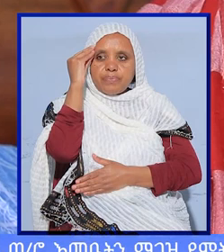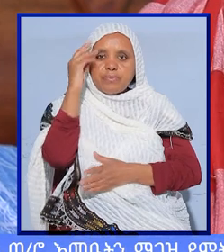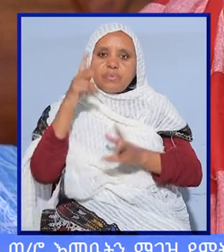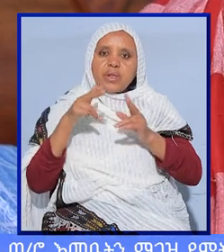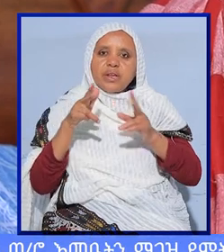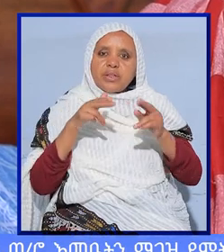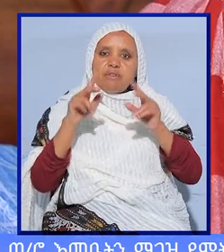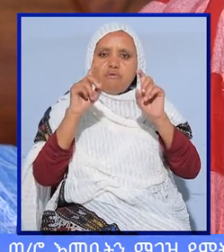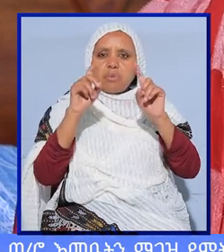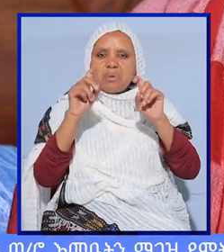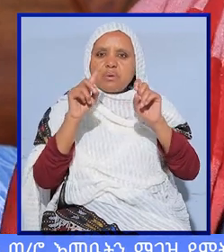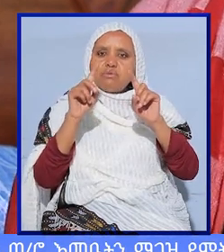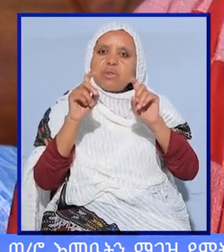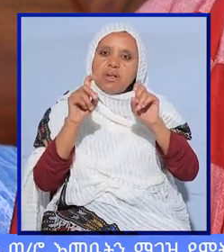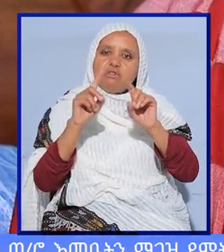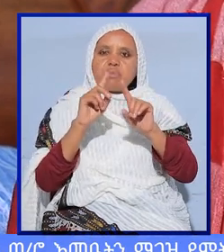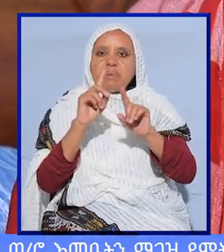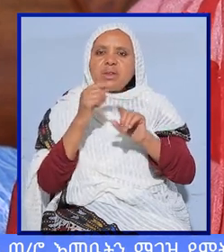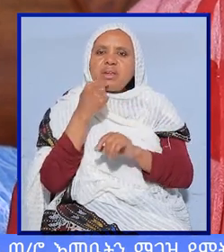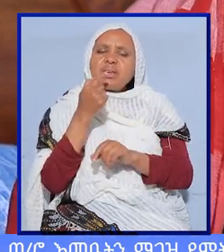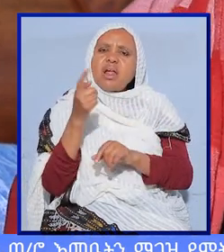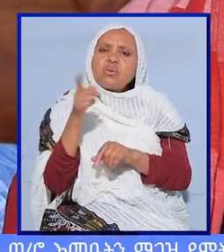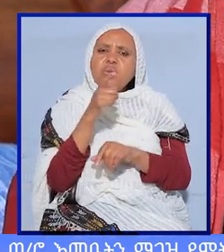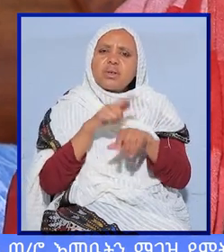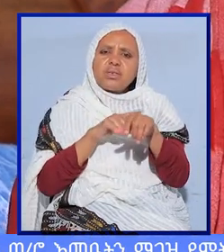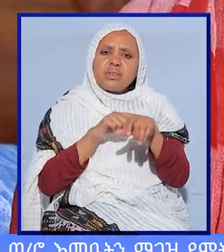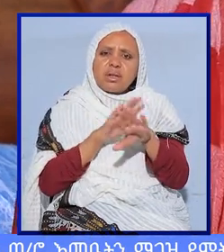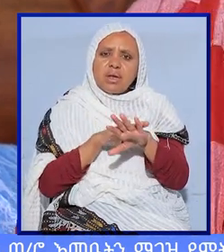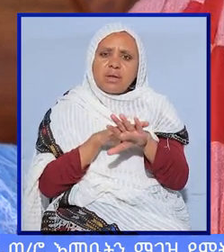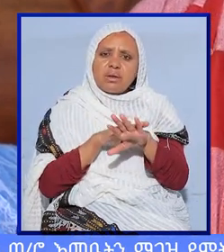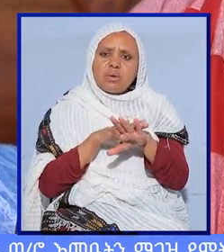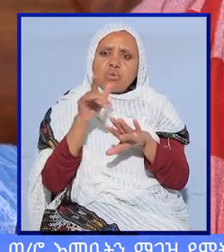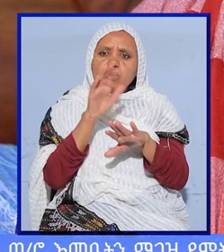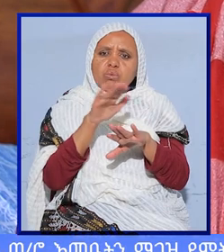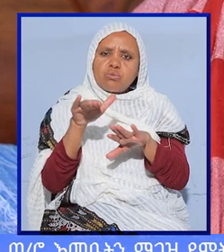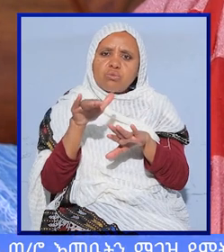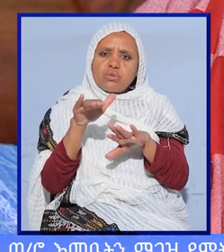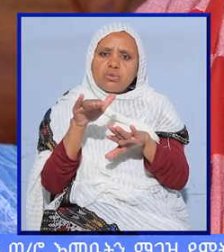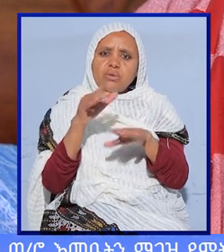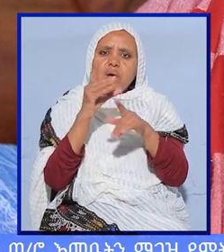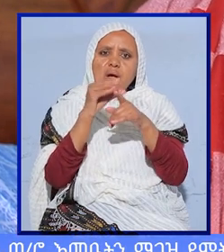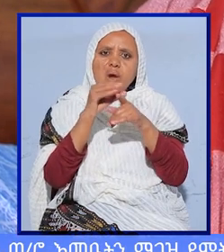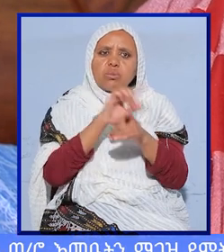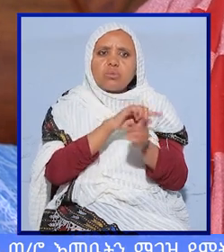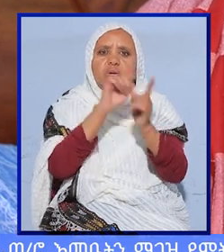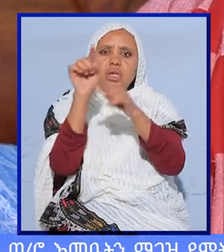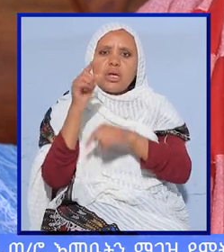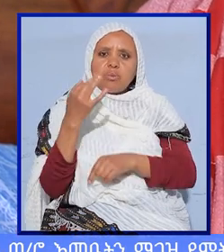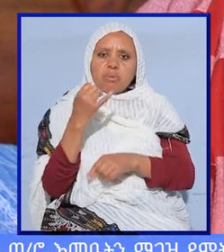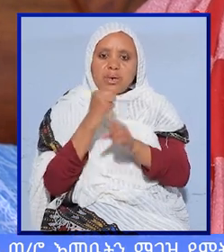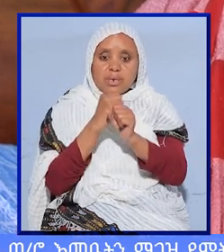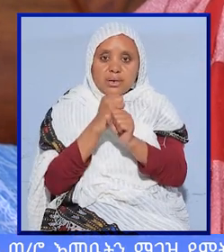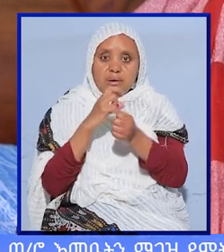ኤዲቲንግ፣ ፎቶግራፊ ምናምን ነገር ይላል። የሆነ ሰዓት ላይ የሆኑ ልጆች አገናኝተውት ሂዶ